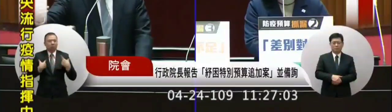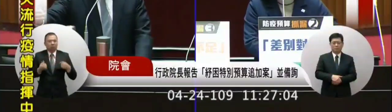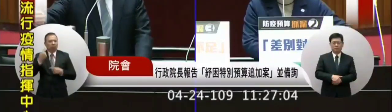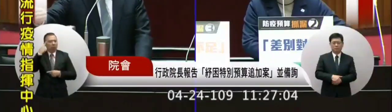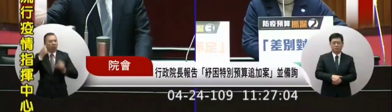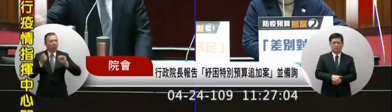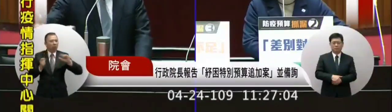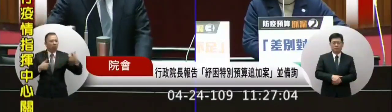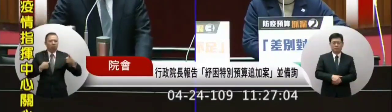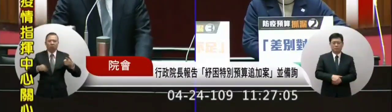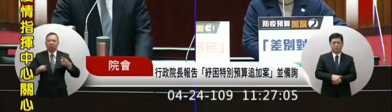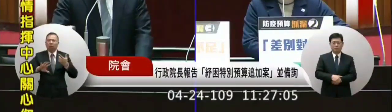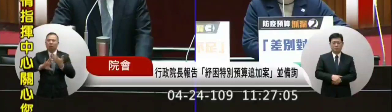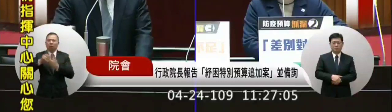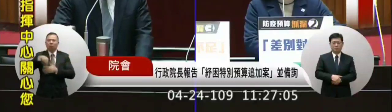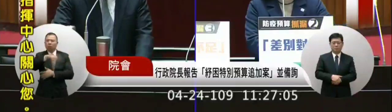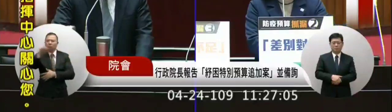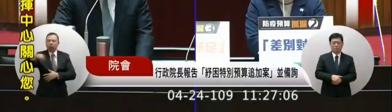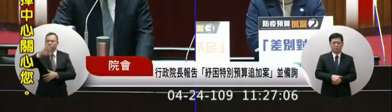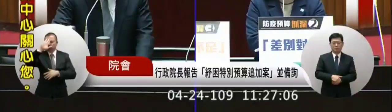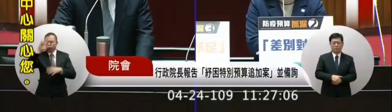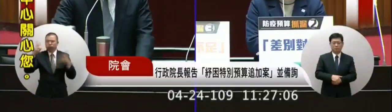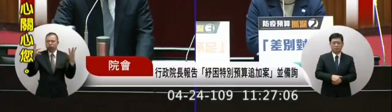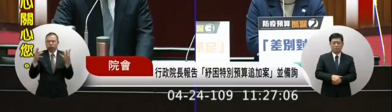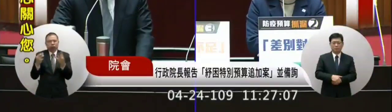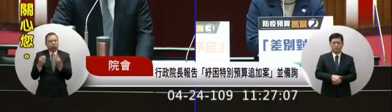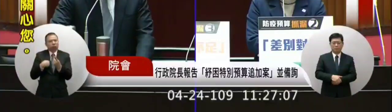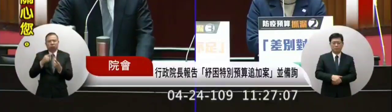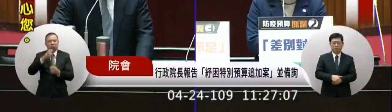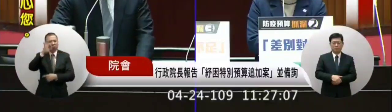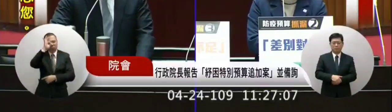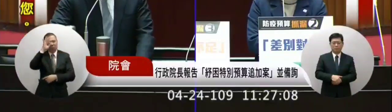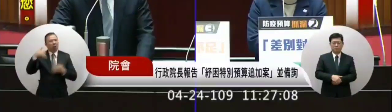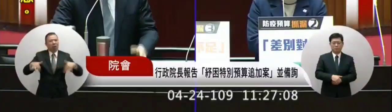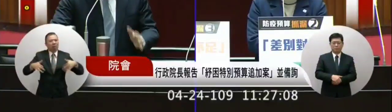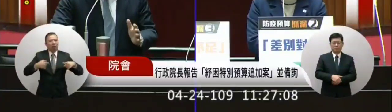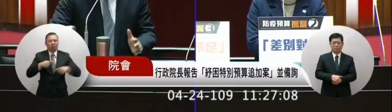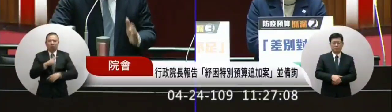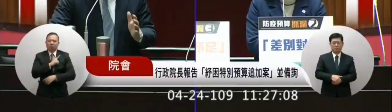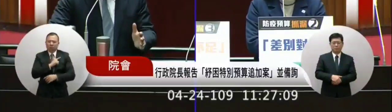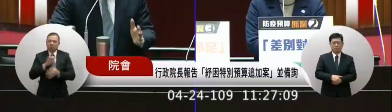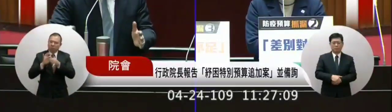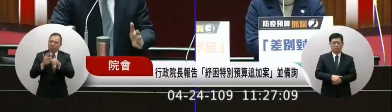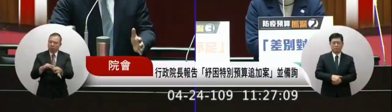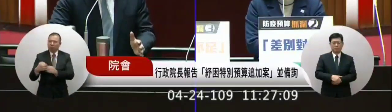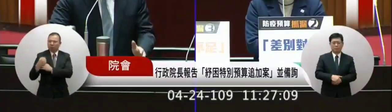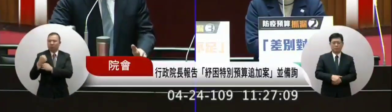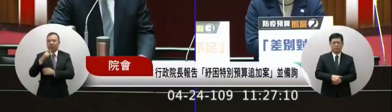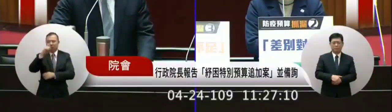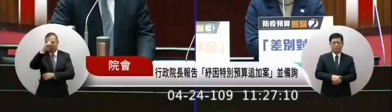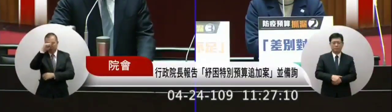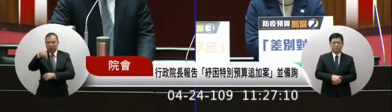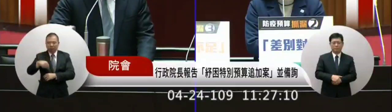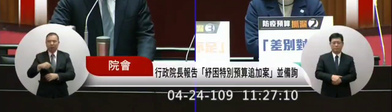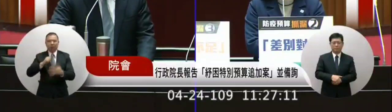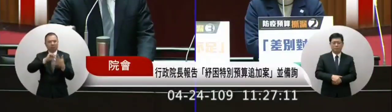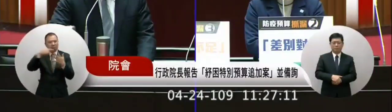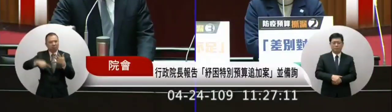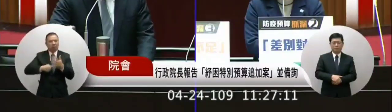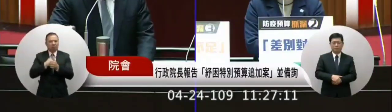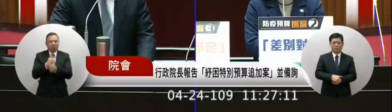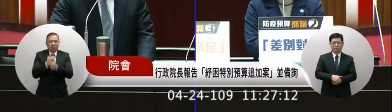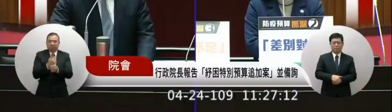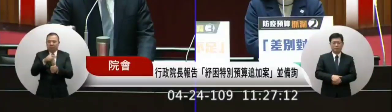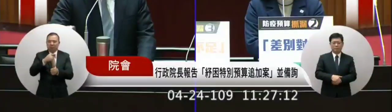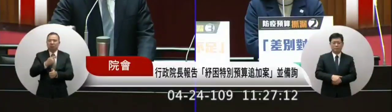现在还看不到止境，所以我们还是要更努力，希望能一关过一关，关关难